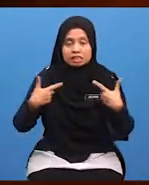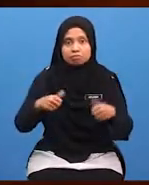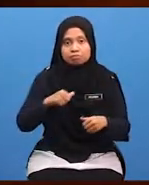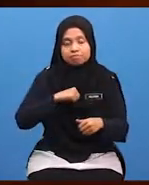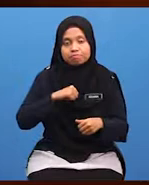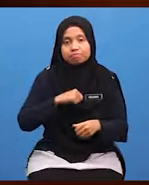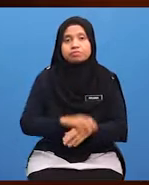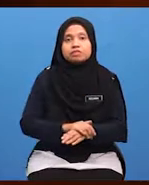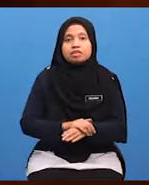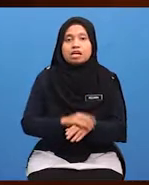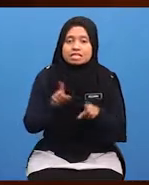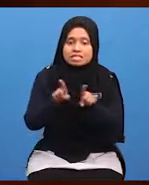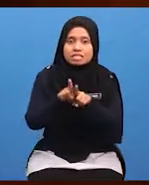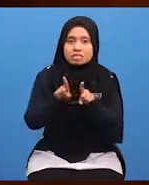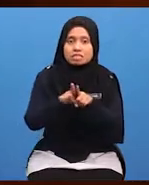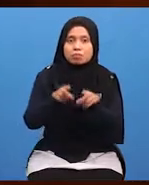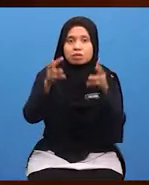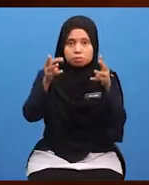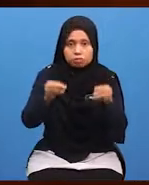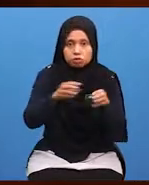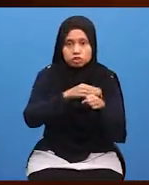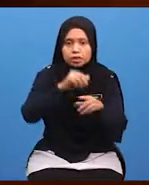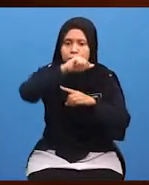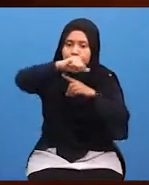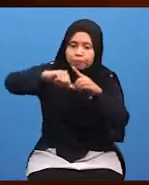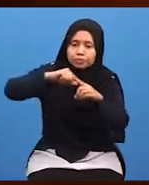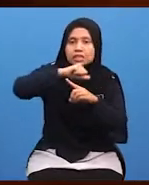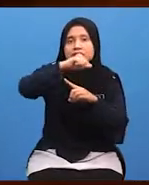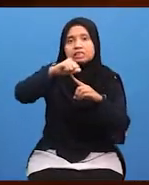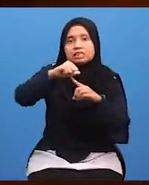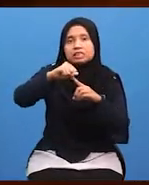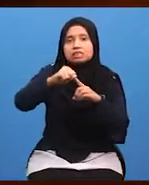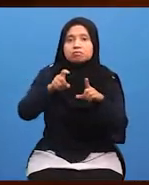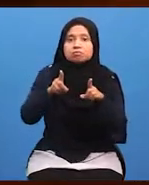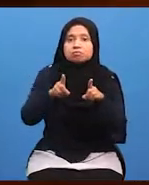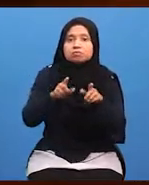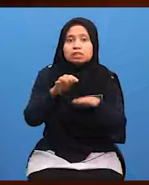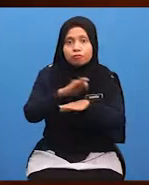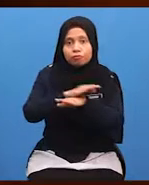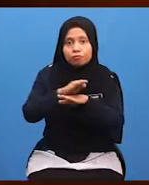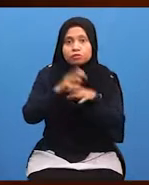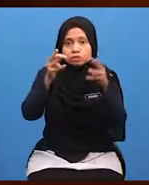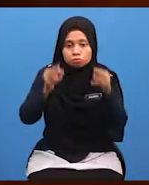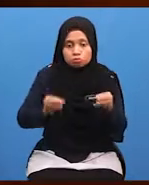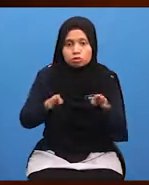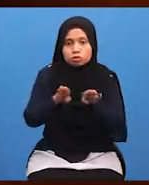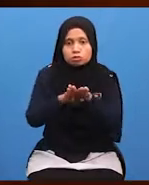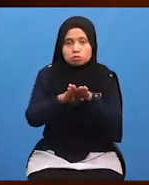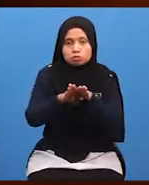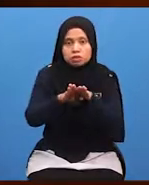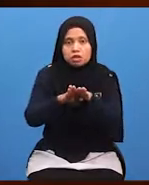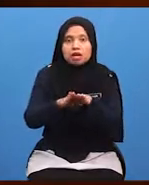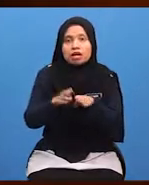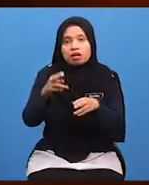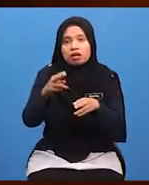sendiri, sesama manusia dan alam sekeliling sesuai dengan peranan manusia sebagai hamba Allah,